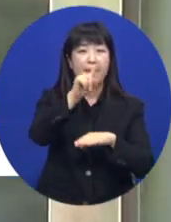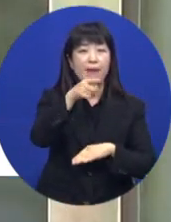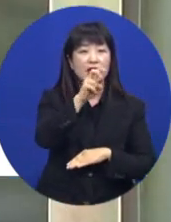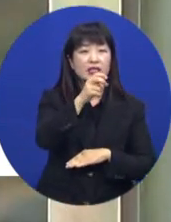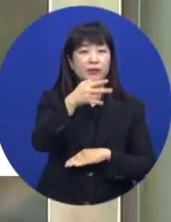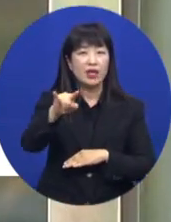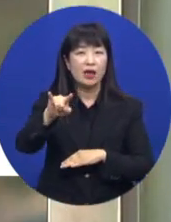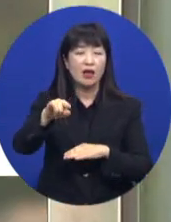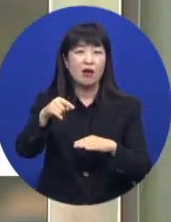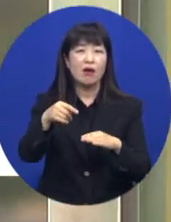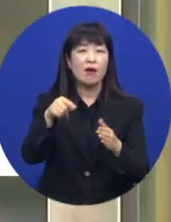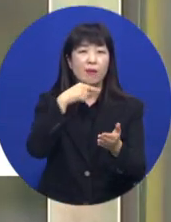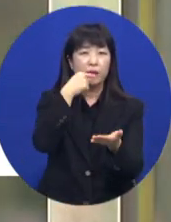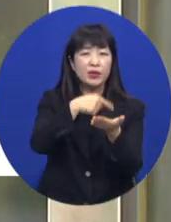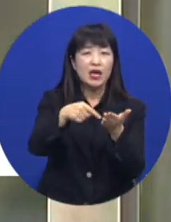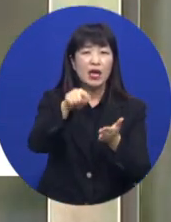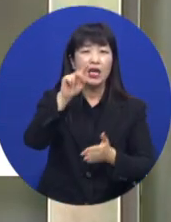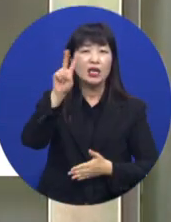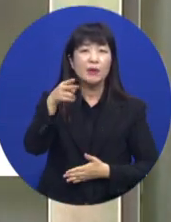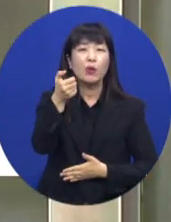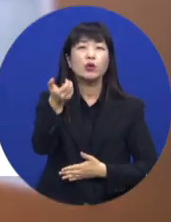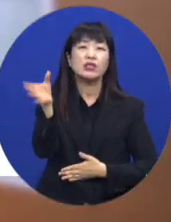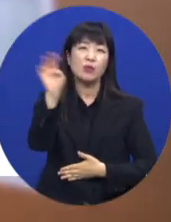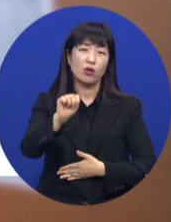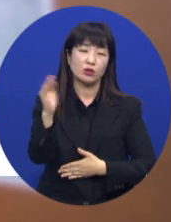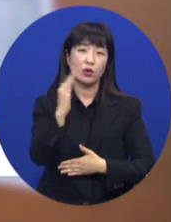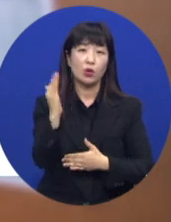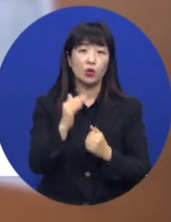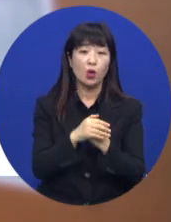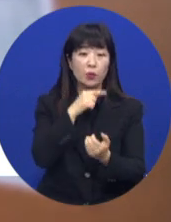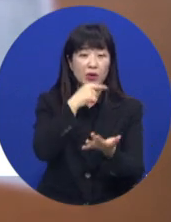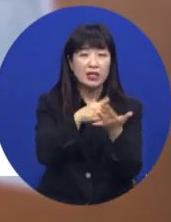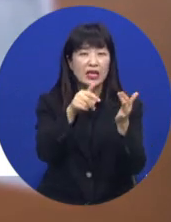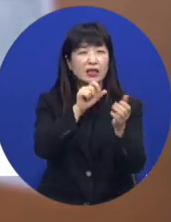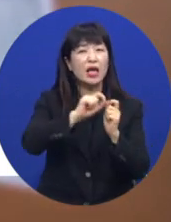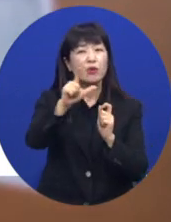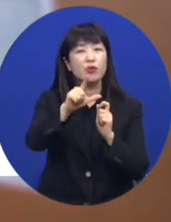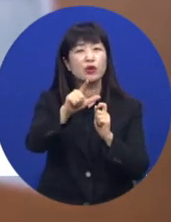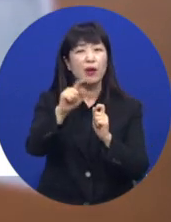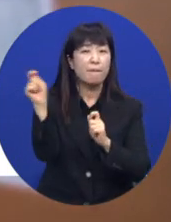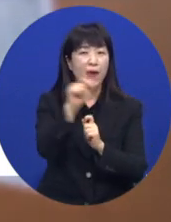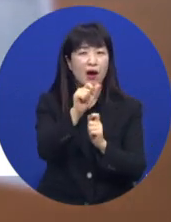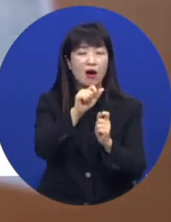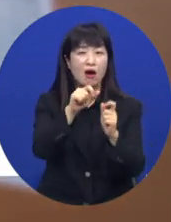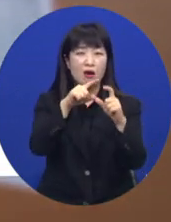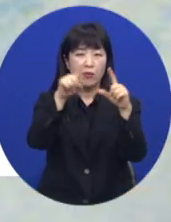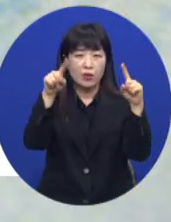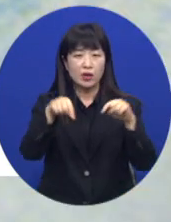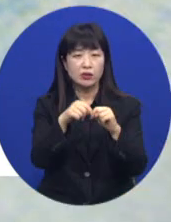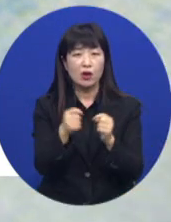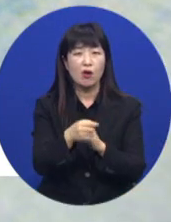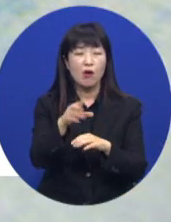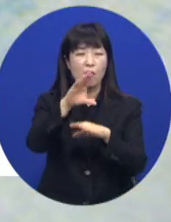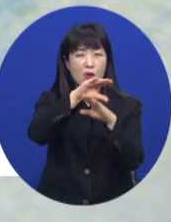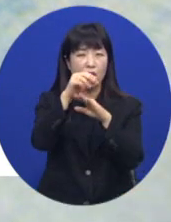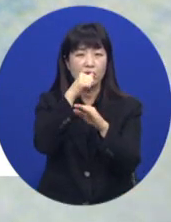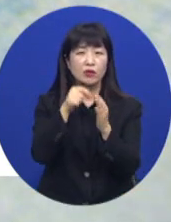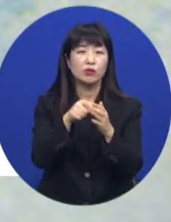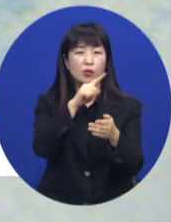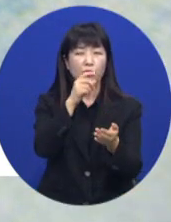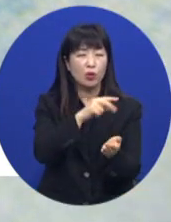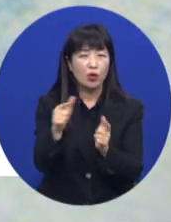피해 금액만 250억 원에 이르는데 피해자 대부분이 과속적발 통지서나 교통사고 처분서를 받고